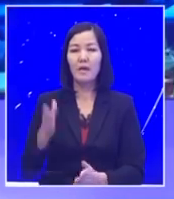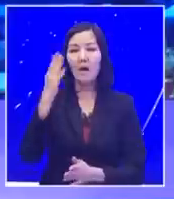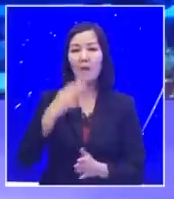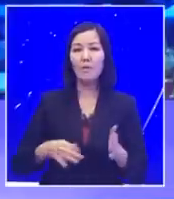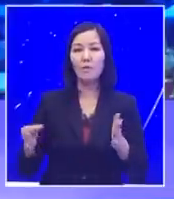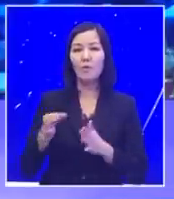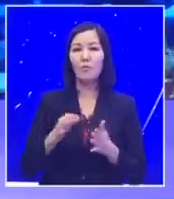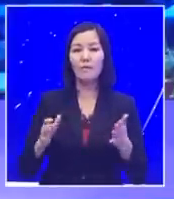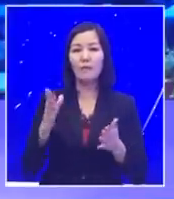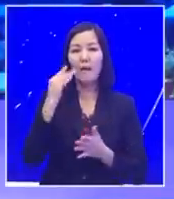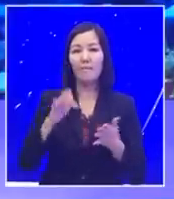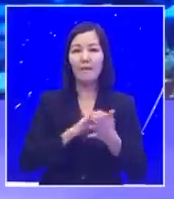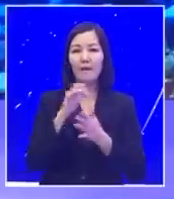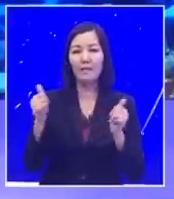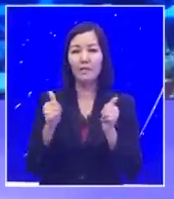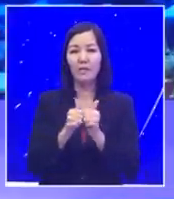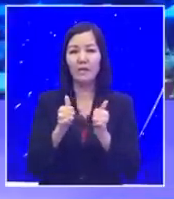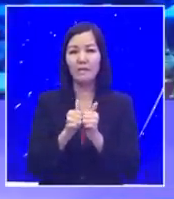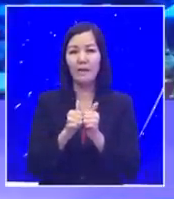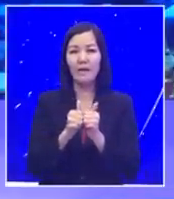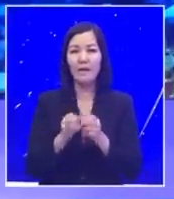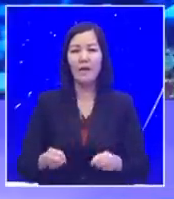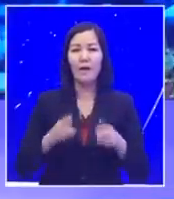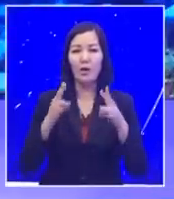Облыста Алматы қаласы маңындағы санитарлық